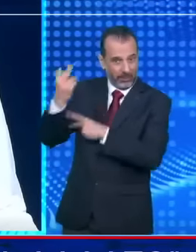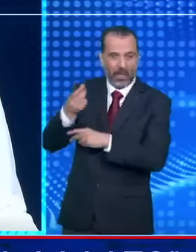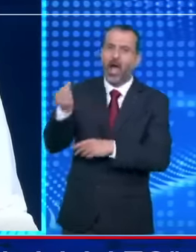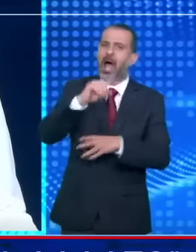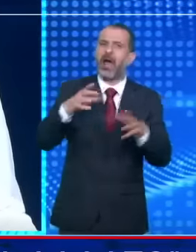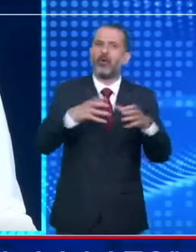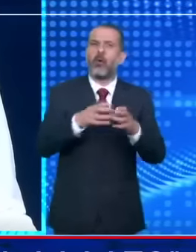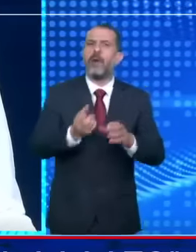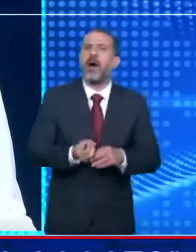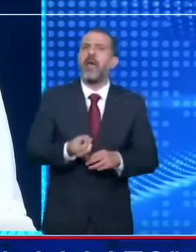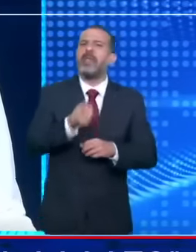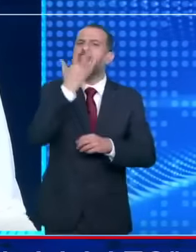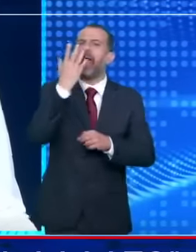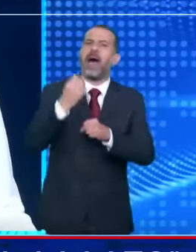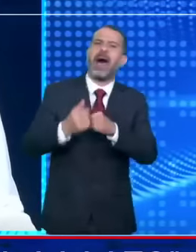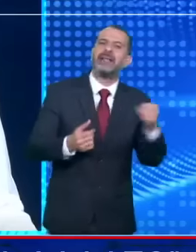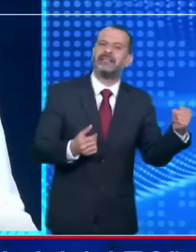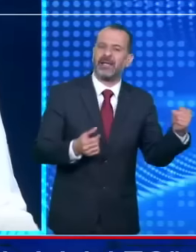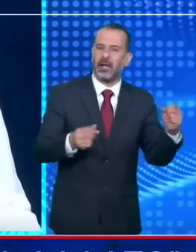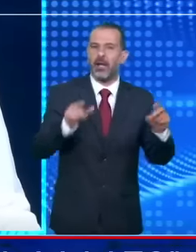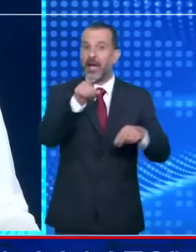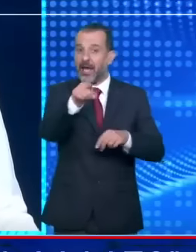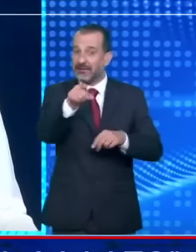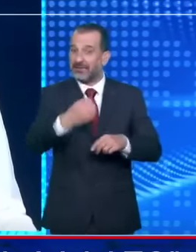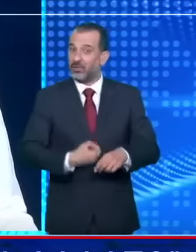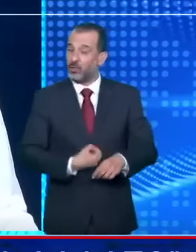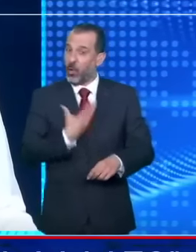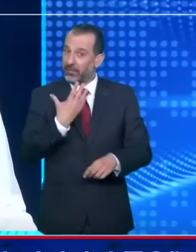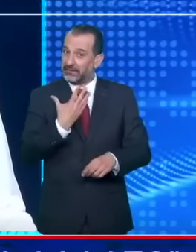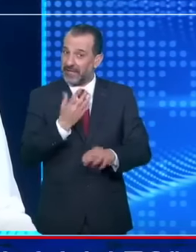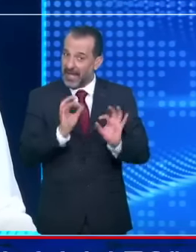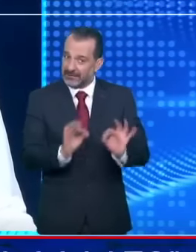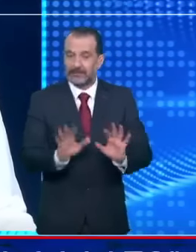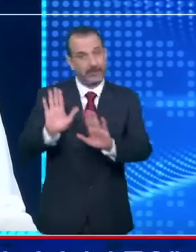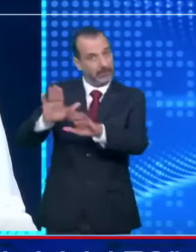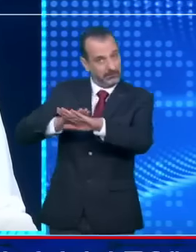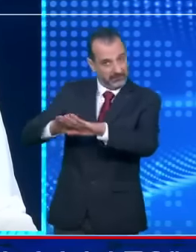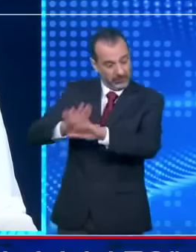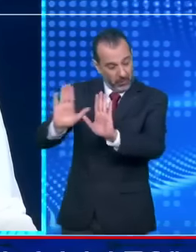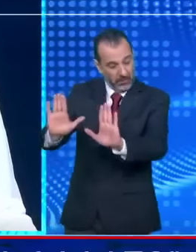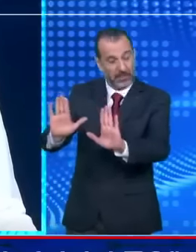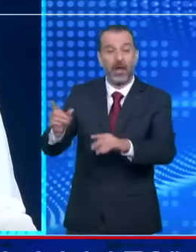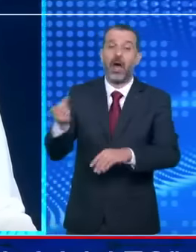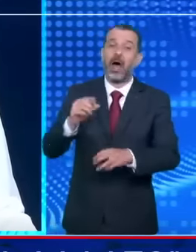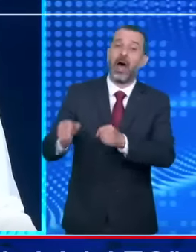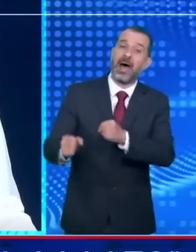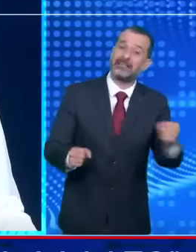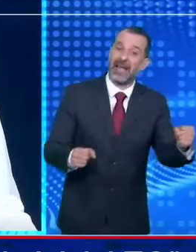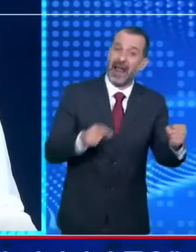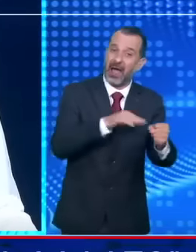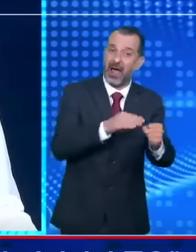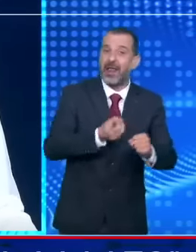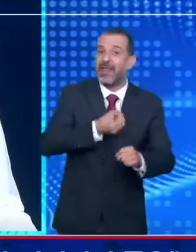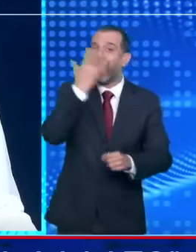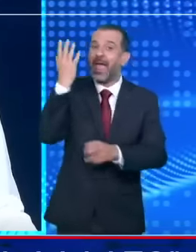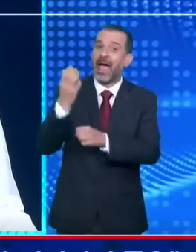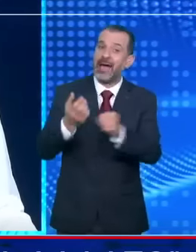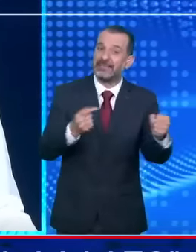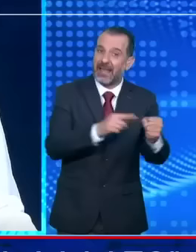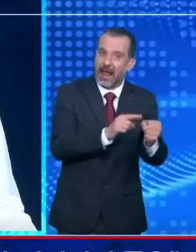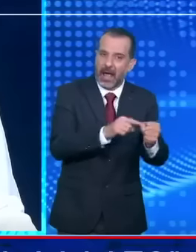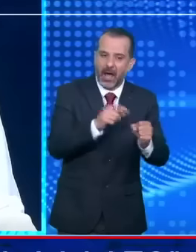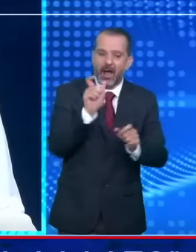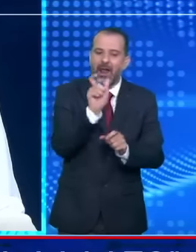οποία έχει το όνομα. Εσείς νιώθετε ότι το έχετε παρακάνει σε αυτό το κομμάτι? Η Νέα Αριστερά η οποία έχει το όνομα αριστερά μέσα και έχει